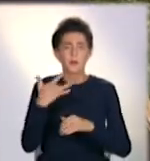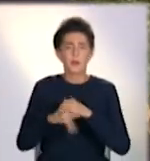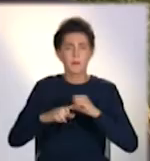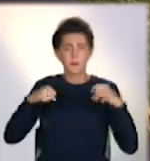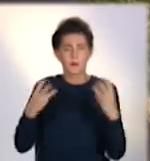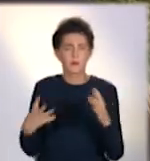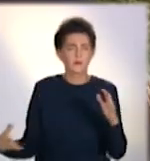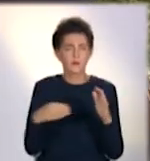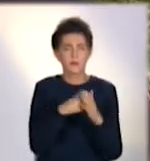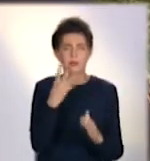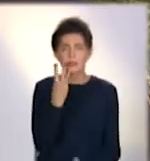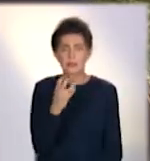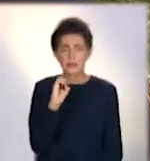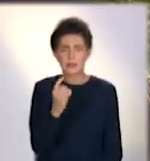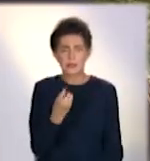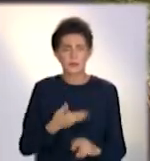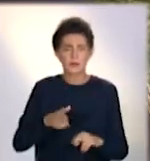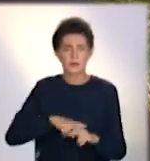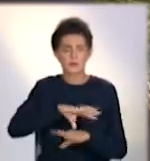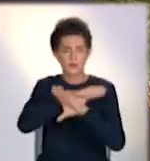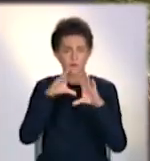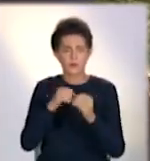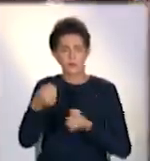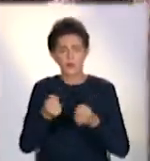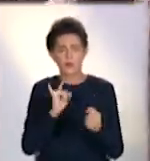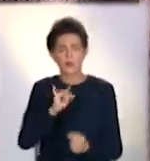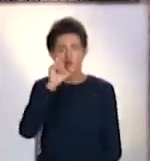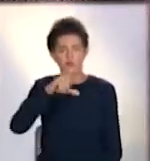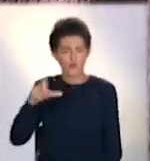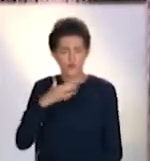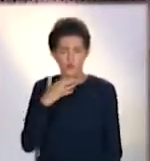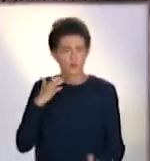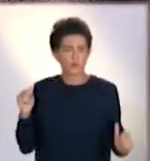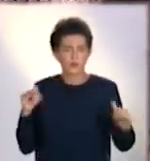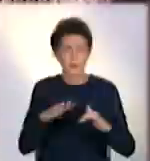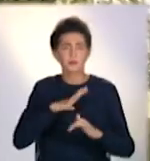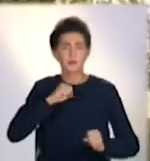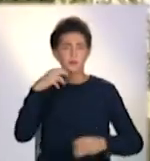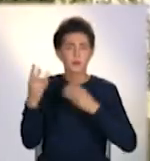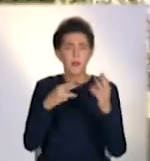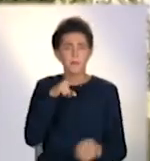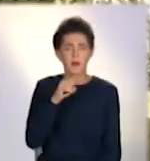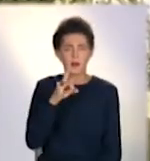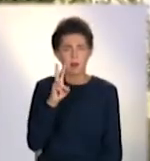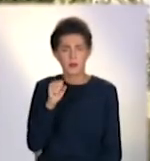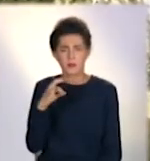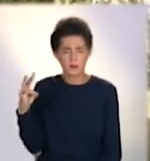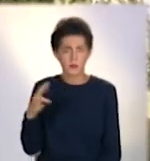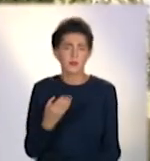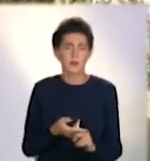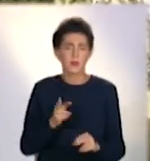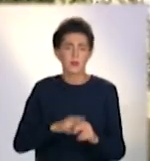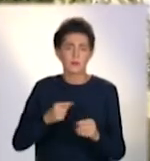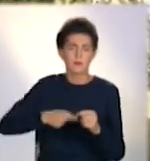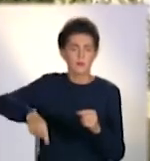залучалося 3 одиниці техніки та 12 чоловік особового складу. Було загоряння паркану та